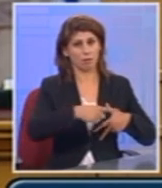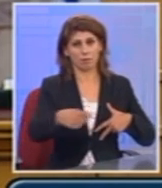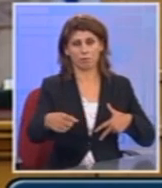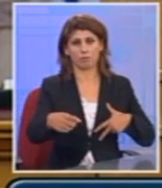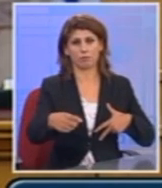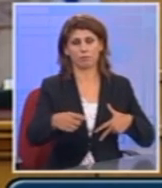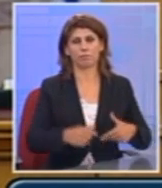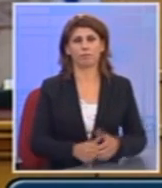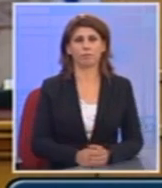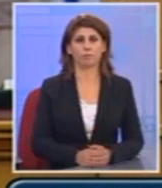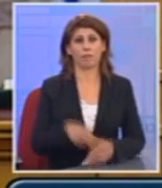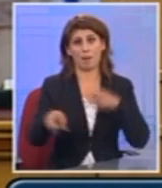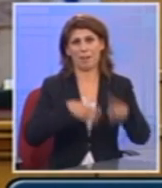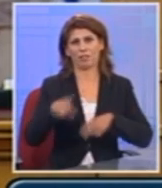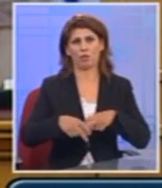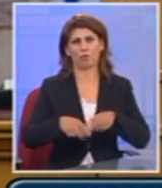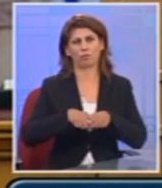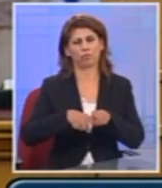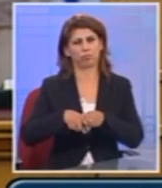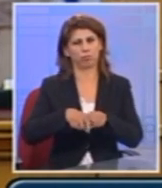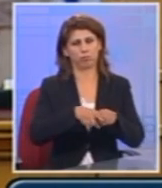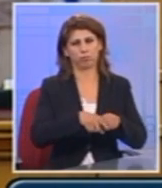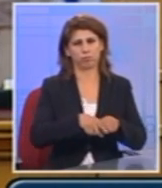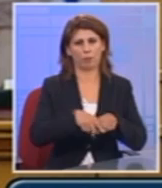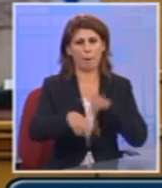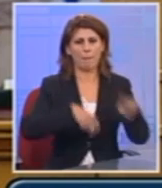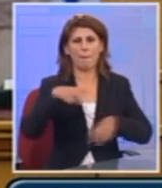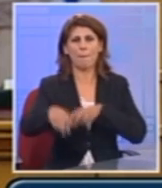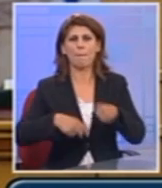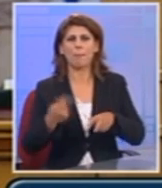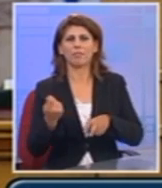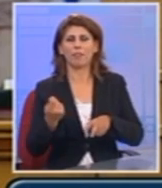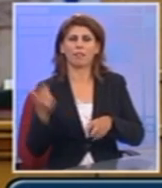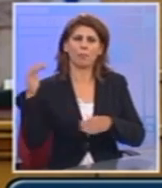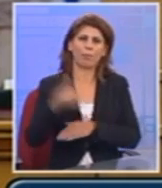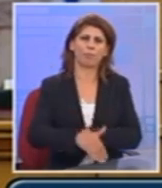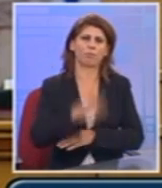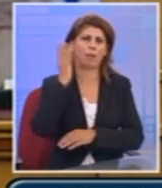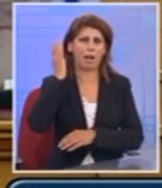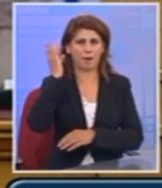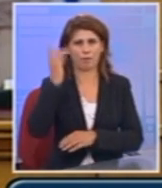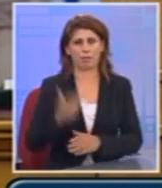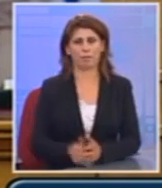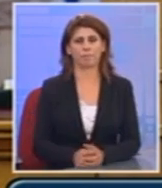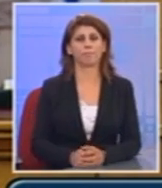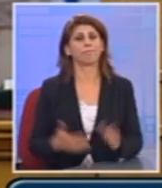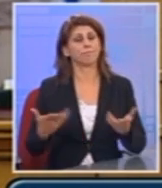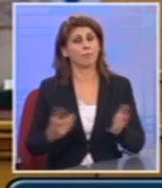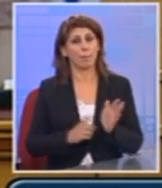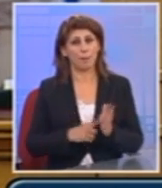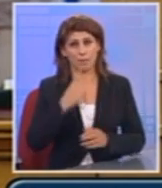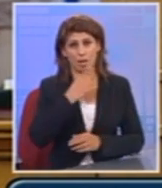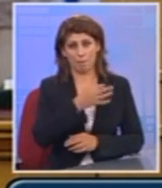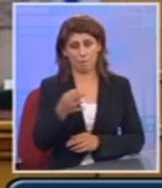των αρπακτικών ταμείων έτσι λοιπόν πρέπει να